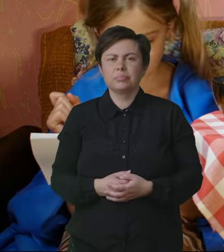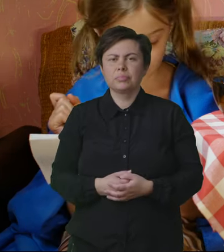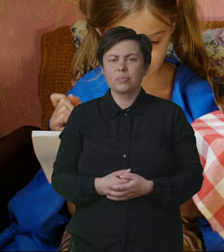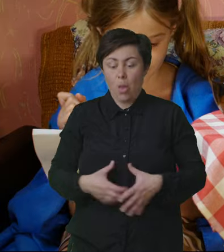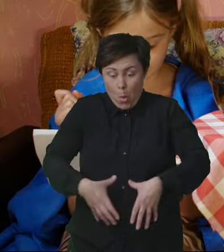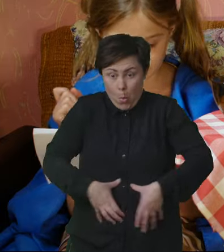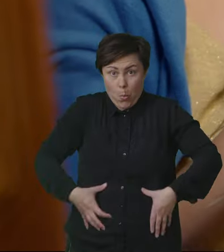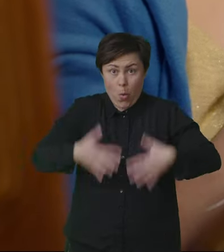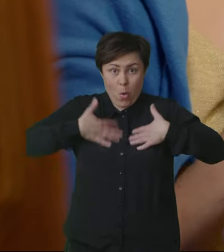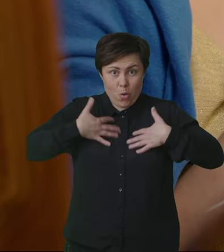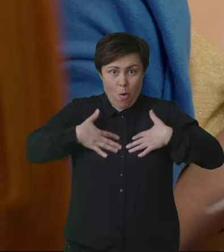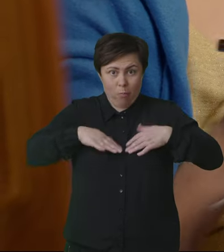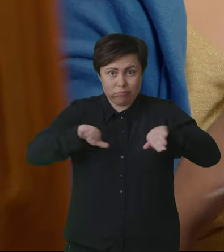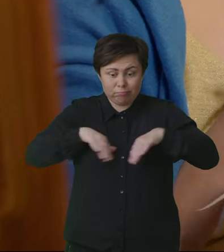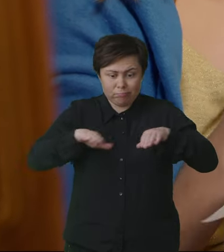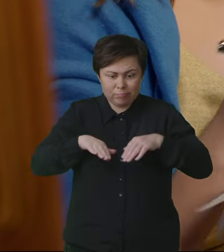kąpielówki,